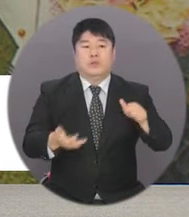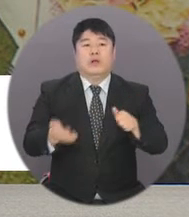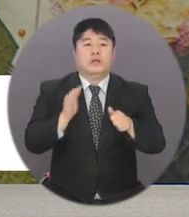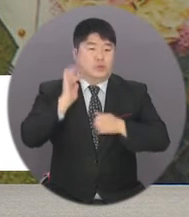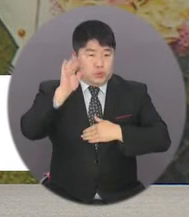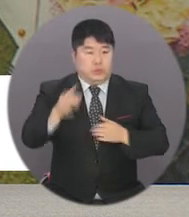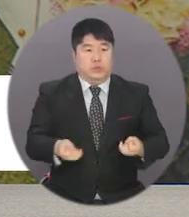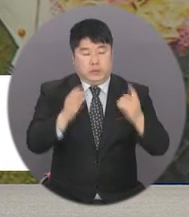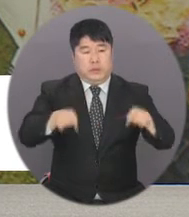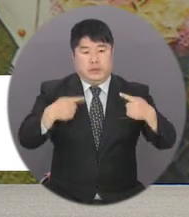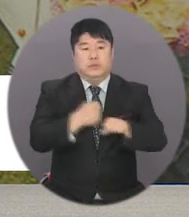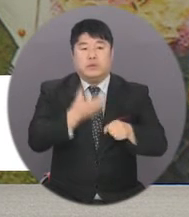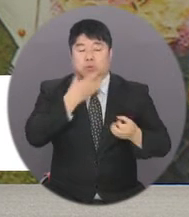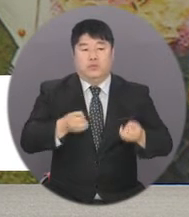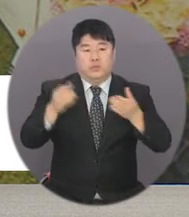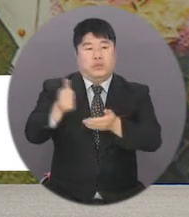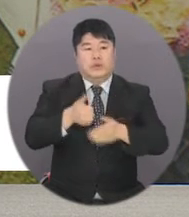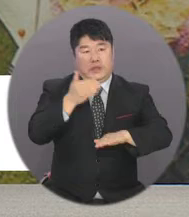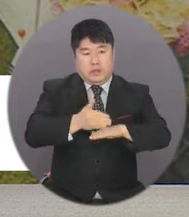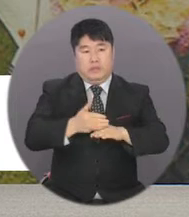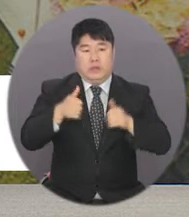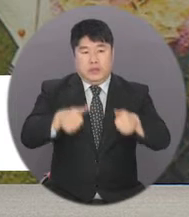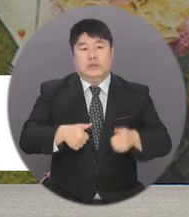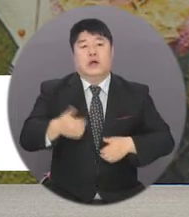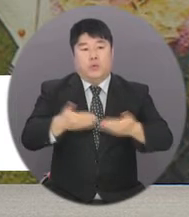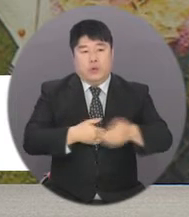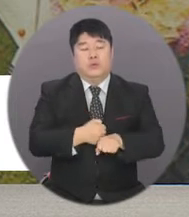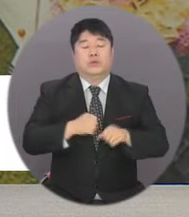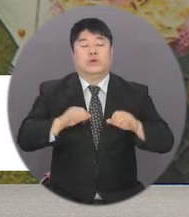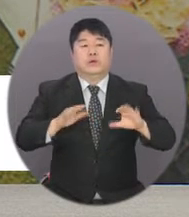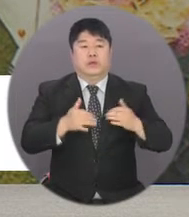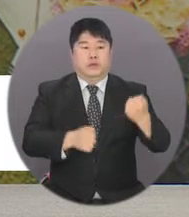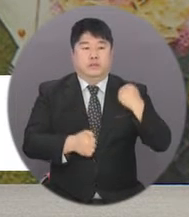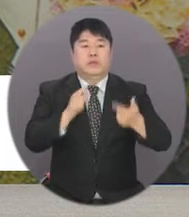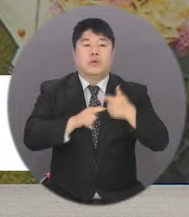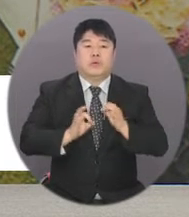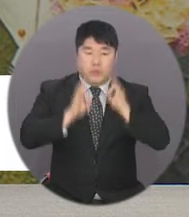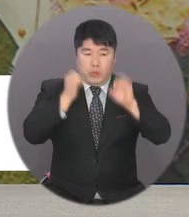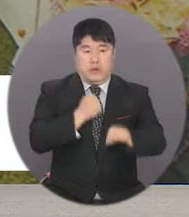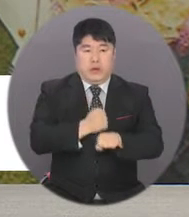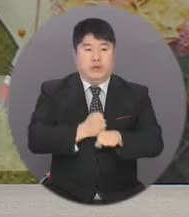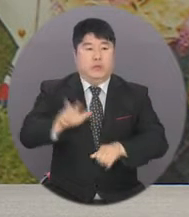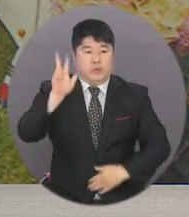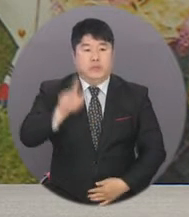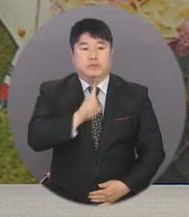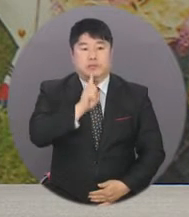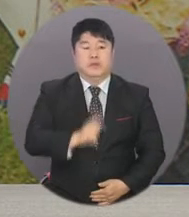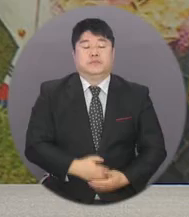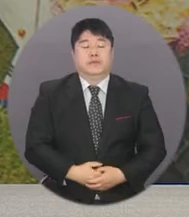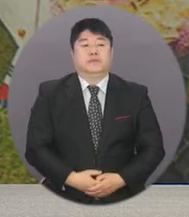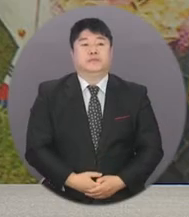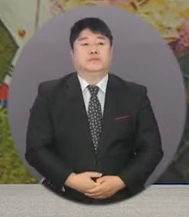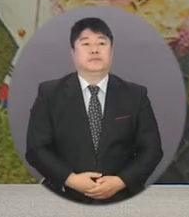참석했습니다. 환영과 감사의 인사가 오갔고 국민의힘 의원들은 더 노력하겠다고 다짐했습니다. 윤근수